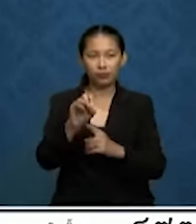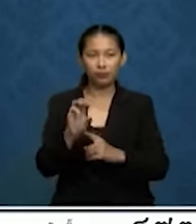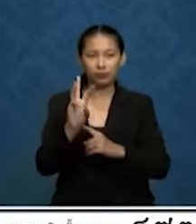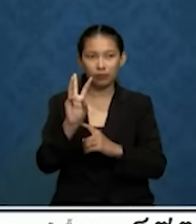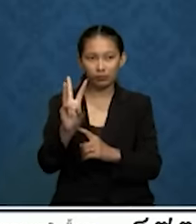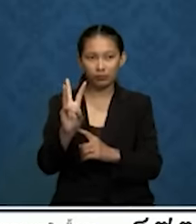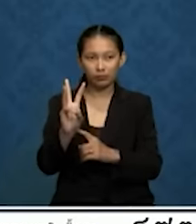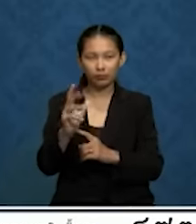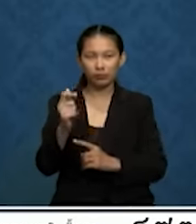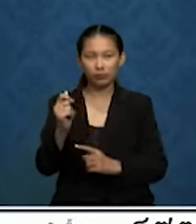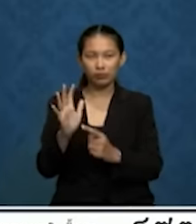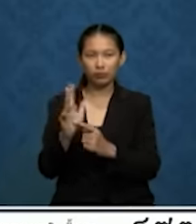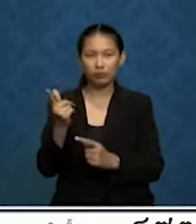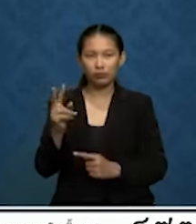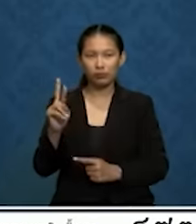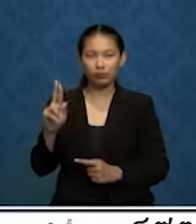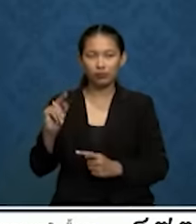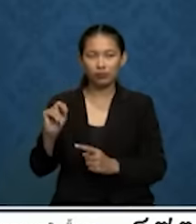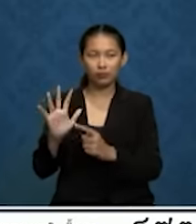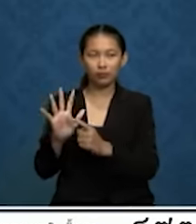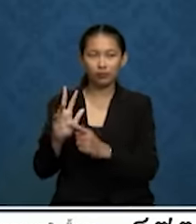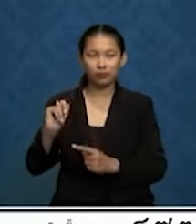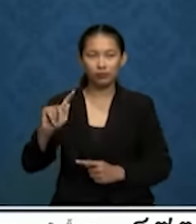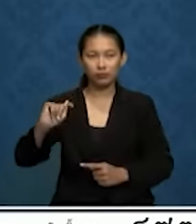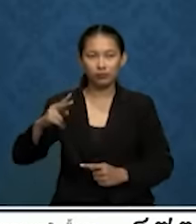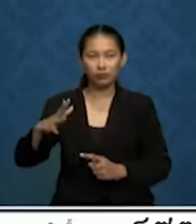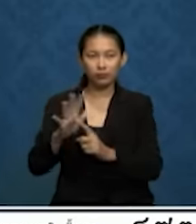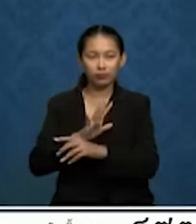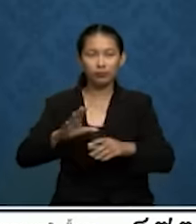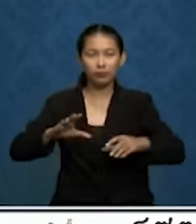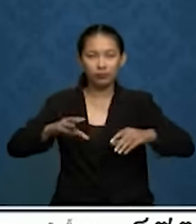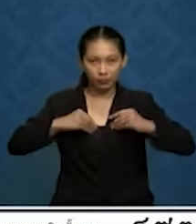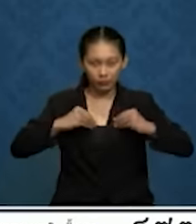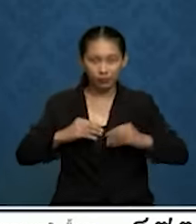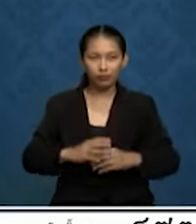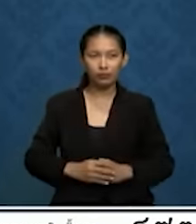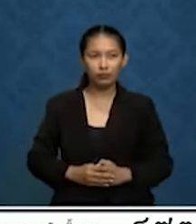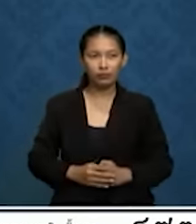486นายอัครนันกันกิตตินัน เห็นชอบครับ